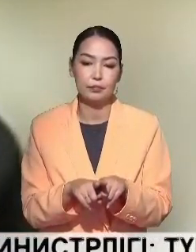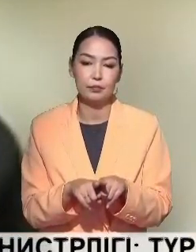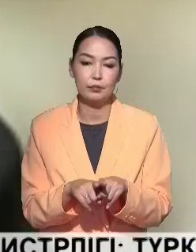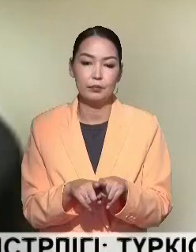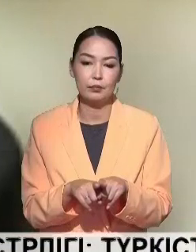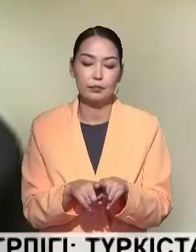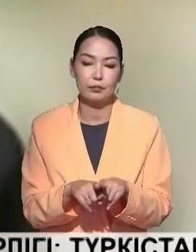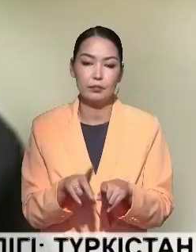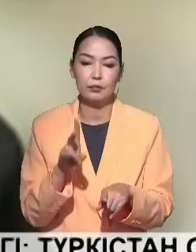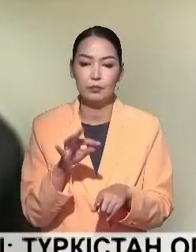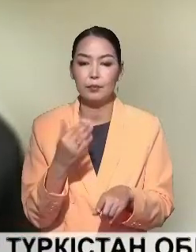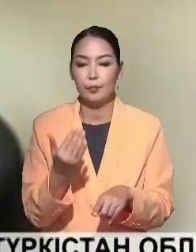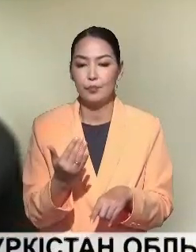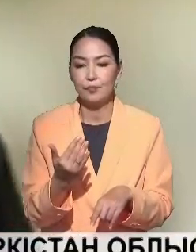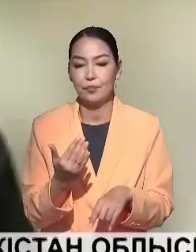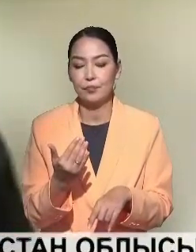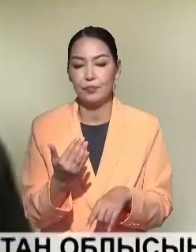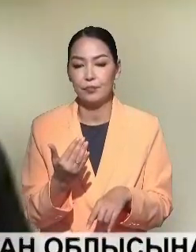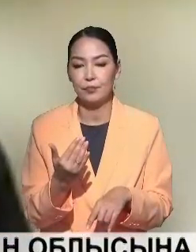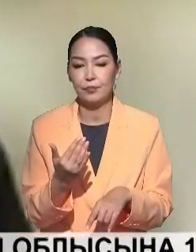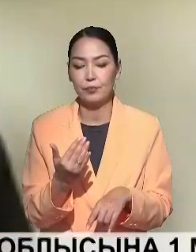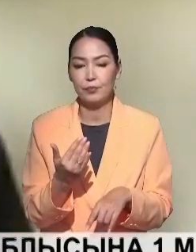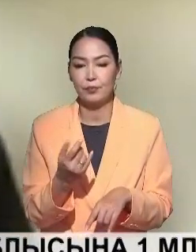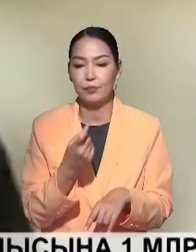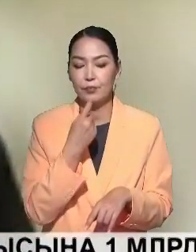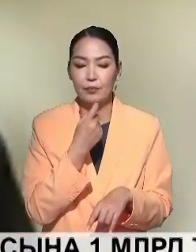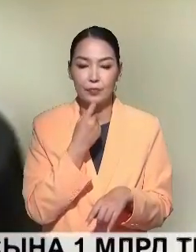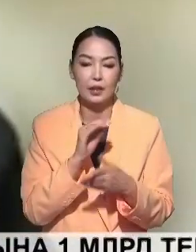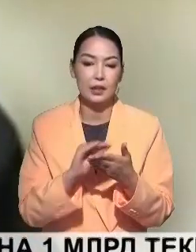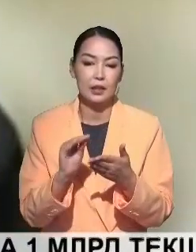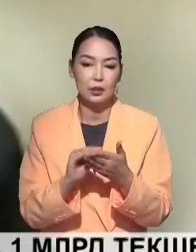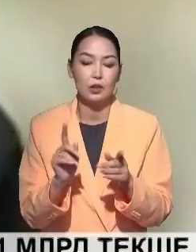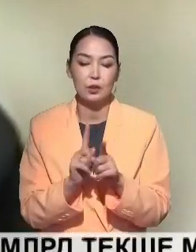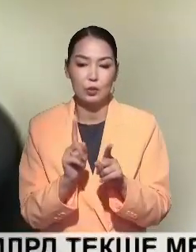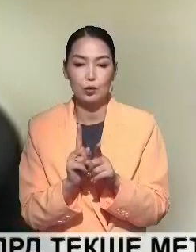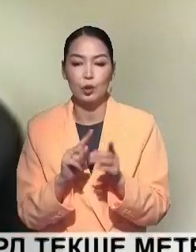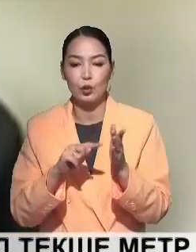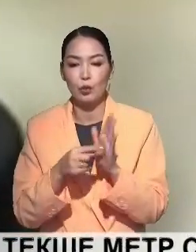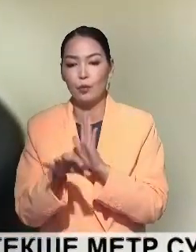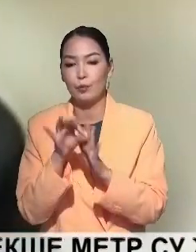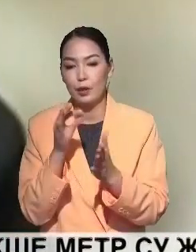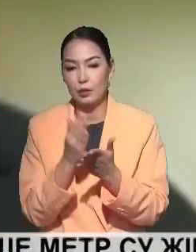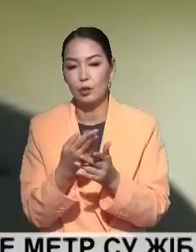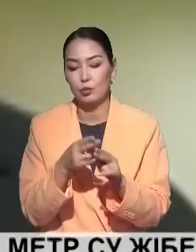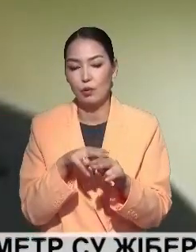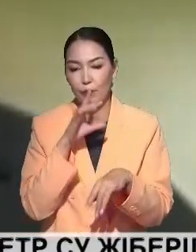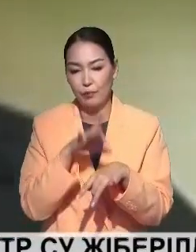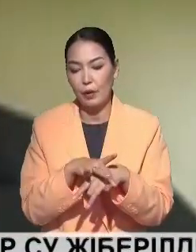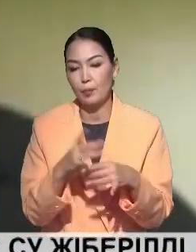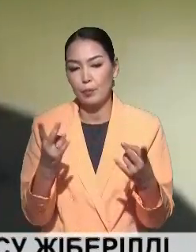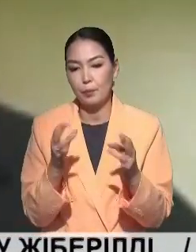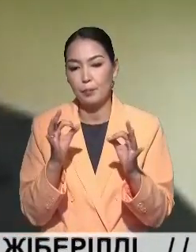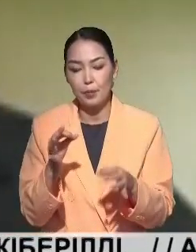ең ақырында сөзбе сөзге жақын нұсқасын таңдап алады, өйткені сол дұрысырақ көрінеді. Шынымен